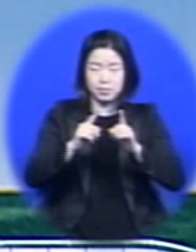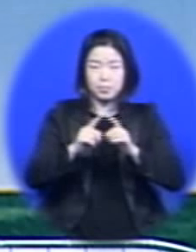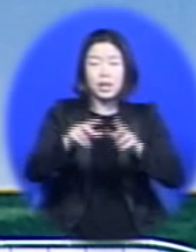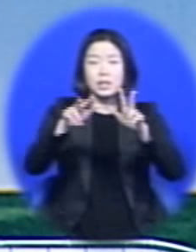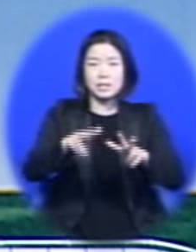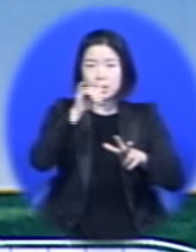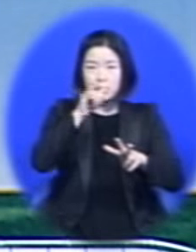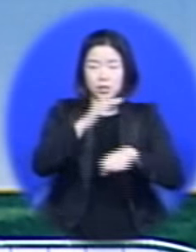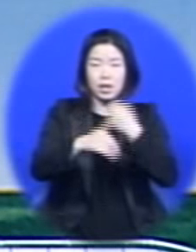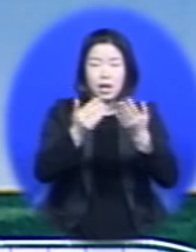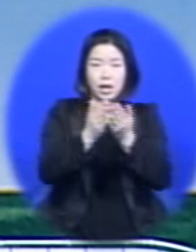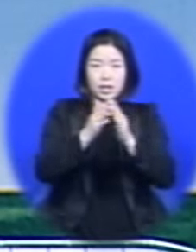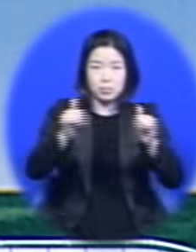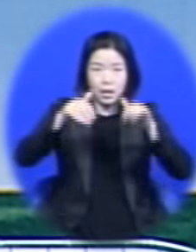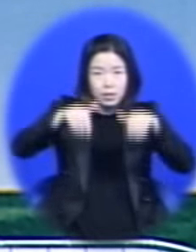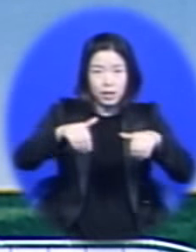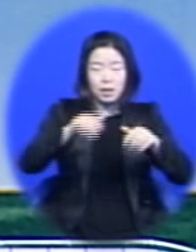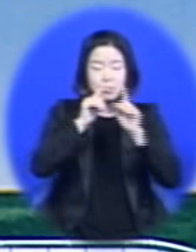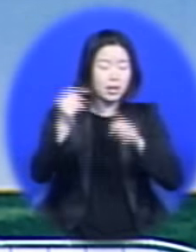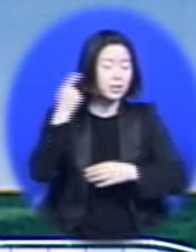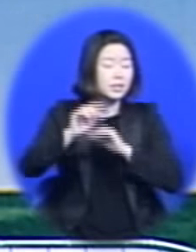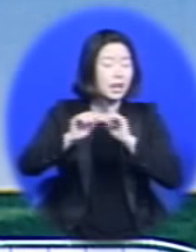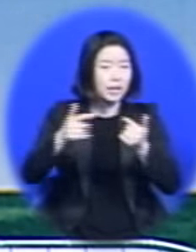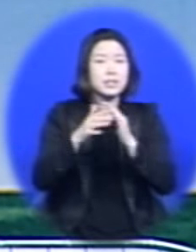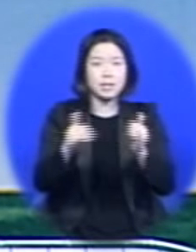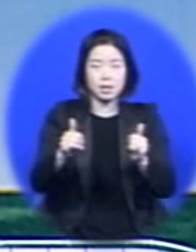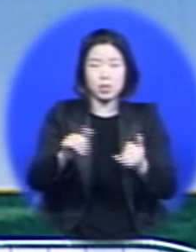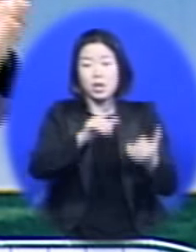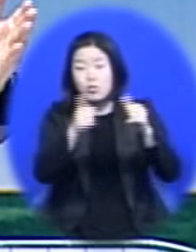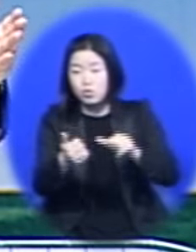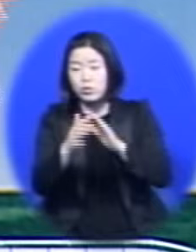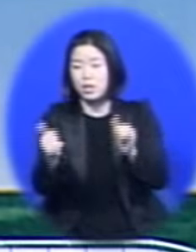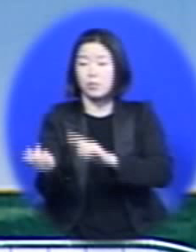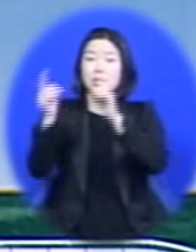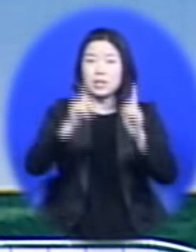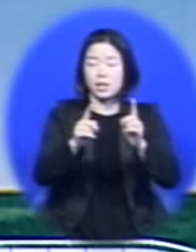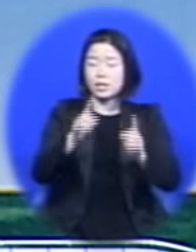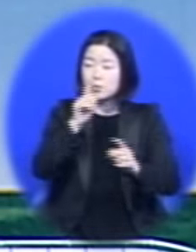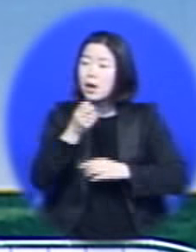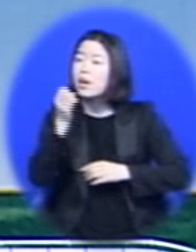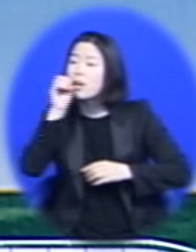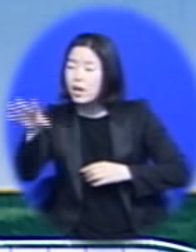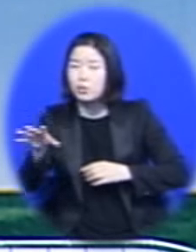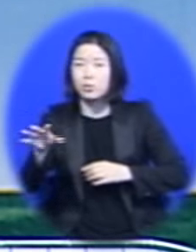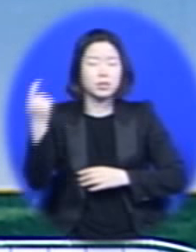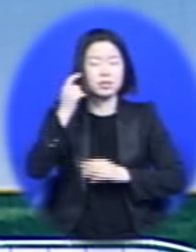지금 있는 선지자의 말을 듣지 않는 사람은 죽은 사람이 살아나서 이야기를 해도 듣지 않는다.